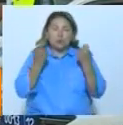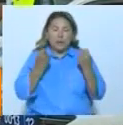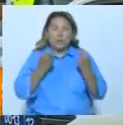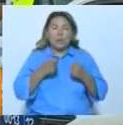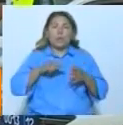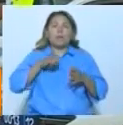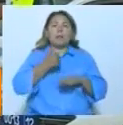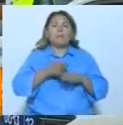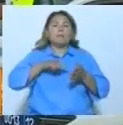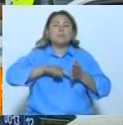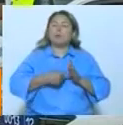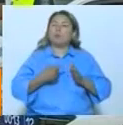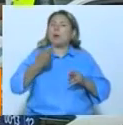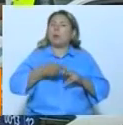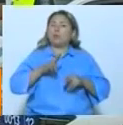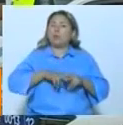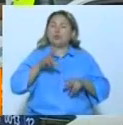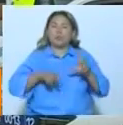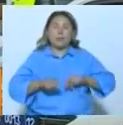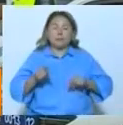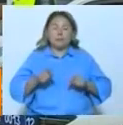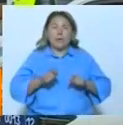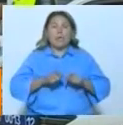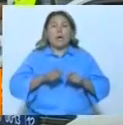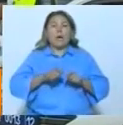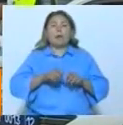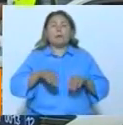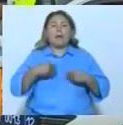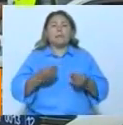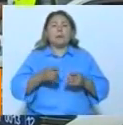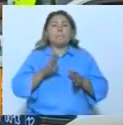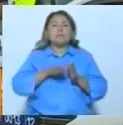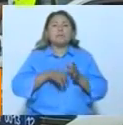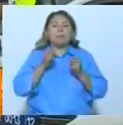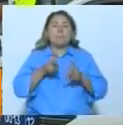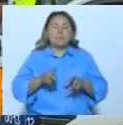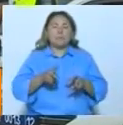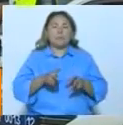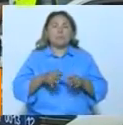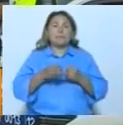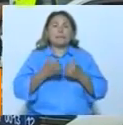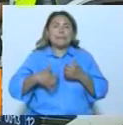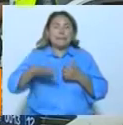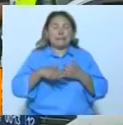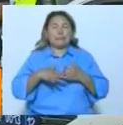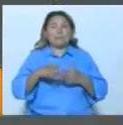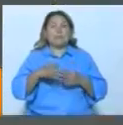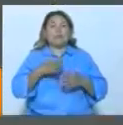целью которой является создание безопасной, а также справедливой среды для наших жителей